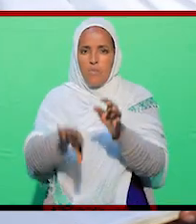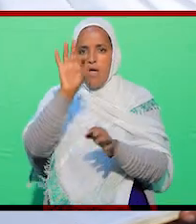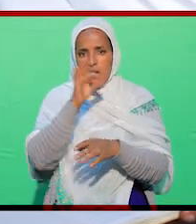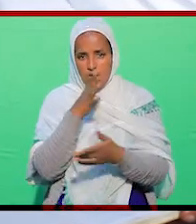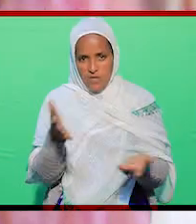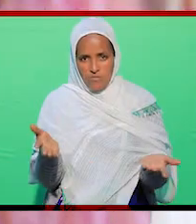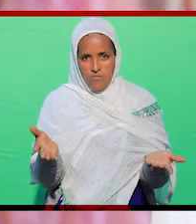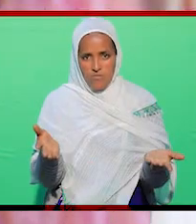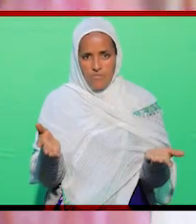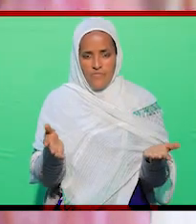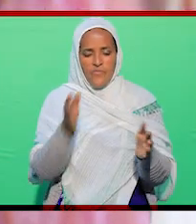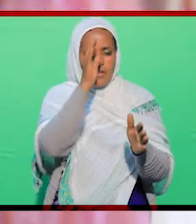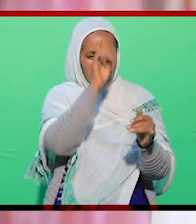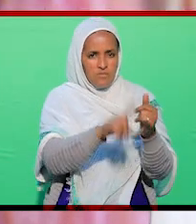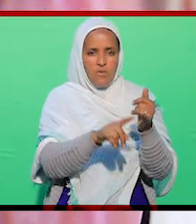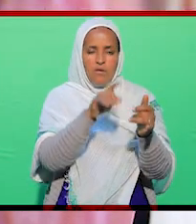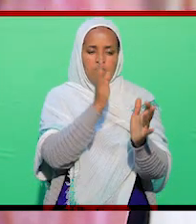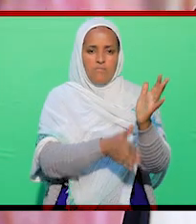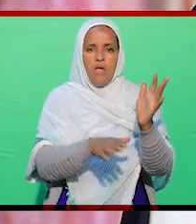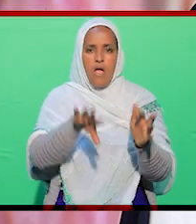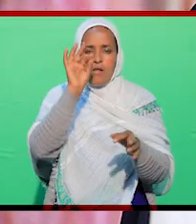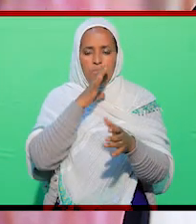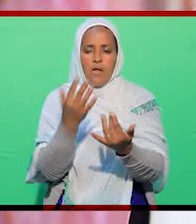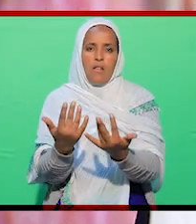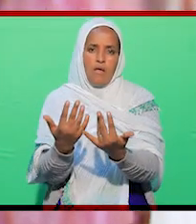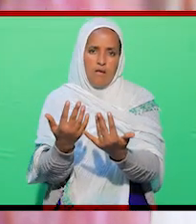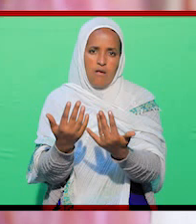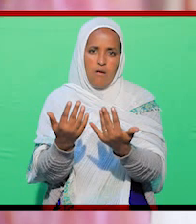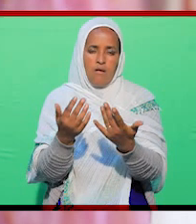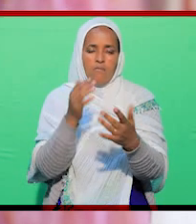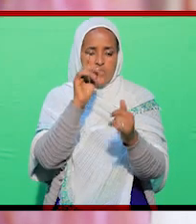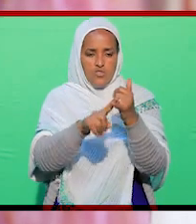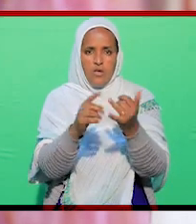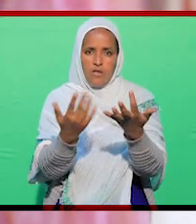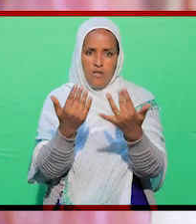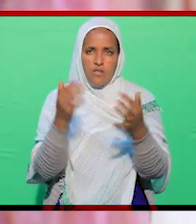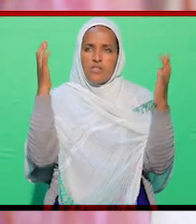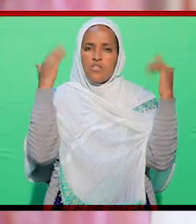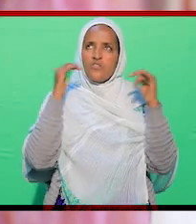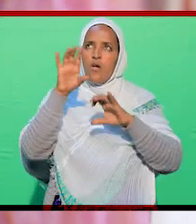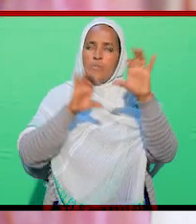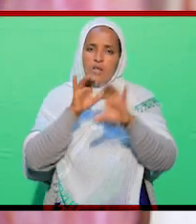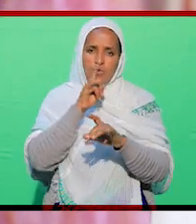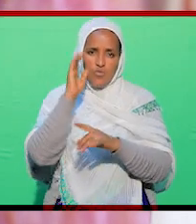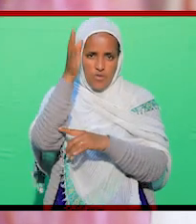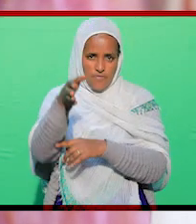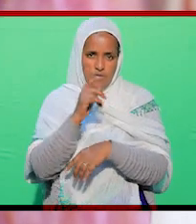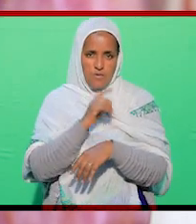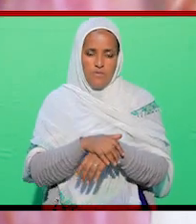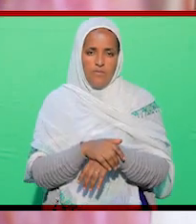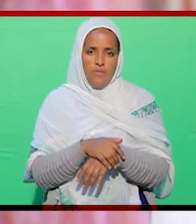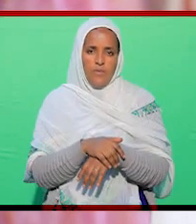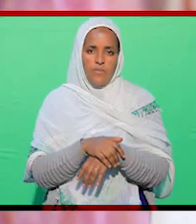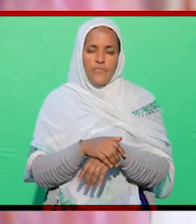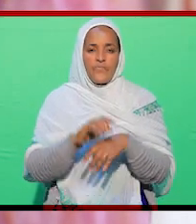የእኛ መነሳት ግን ፍጻሜ ሆኖ አናገኘው፣ ፍጻሜ ሆኖ አናገኘው። ገና ነው ፍጻሜው፣ ገና ነው